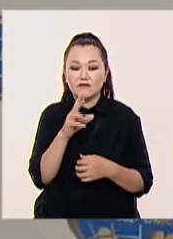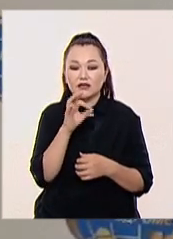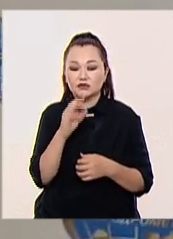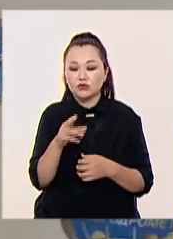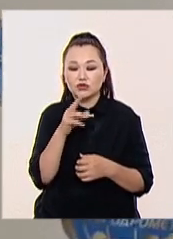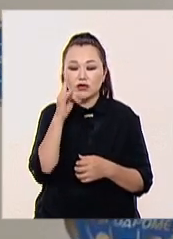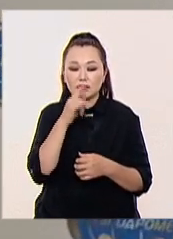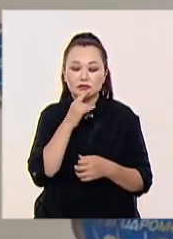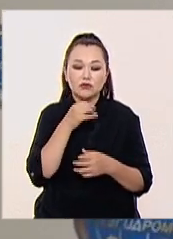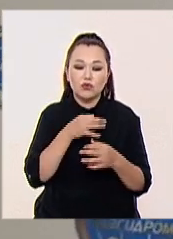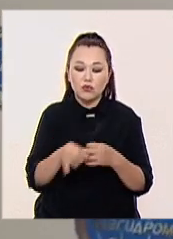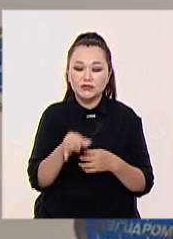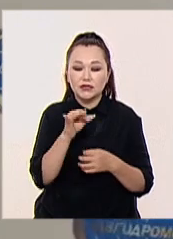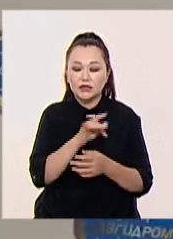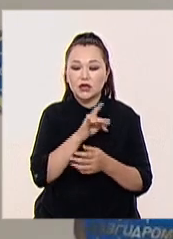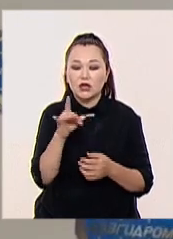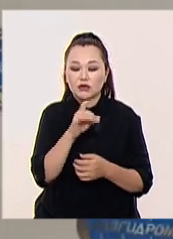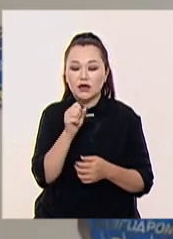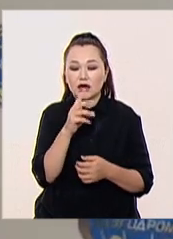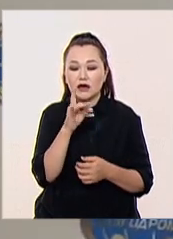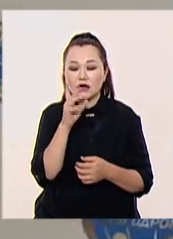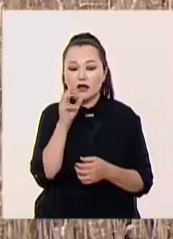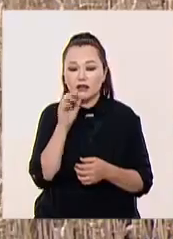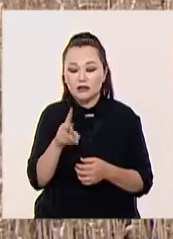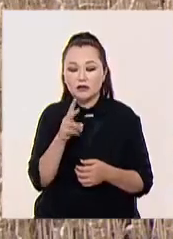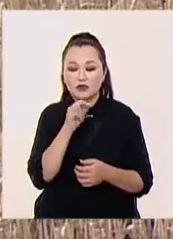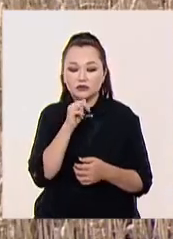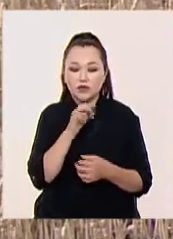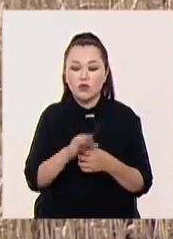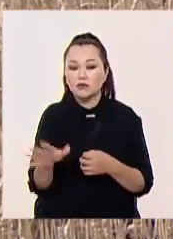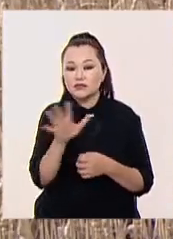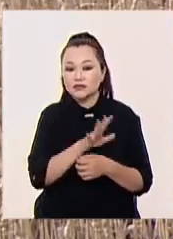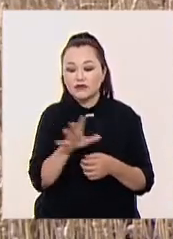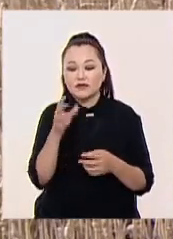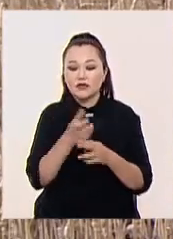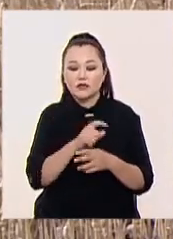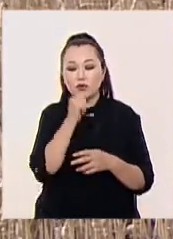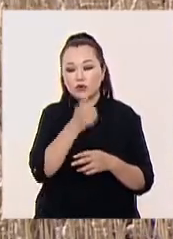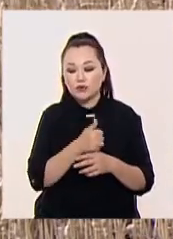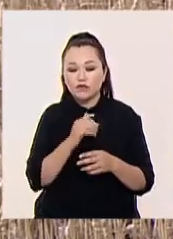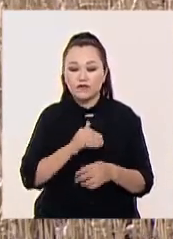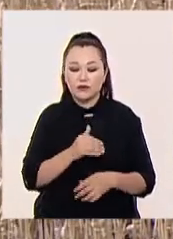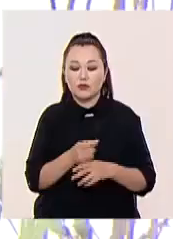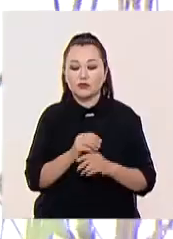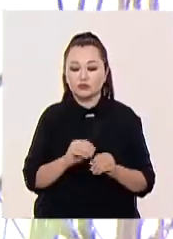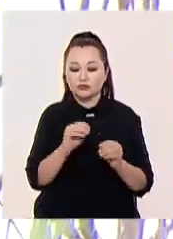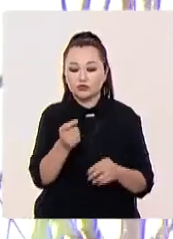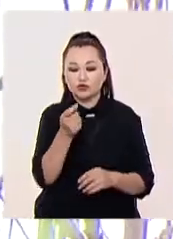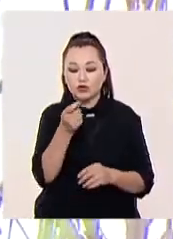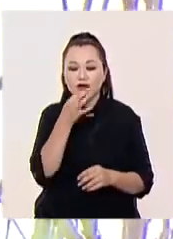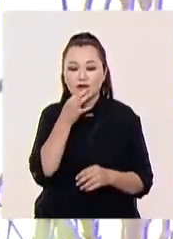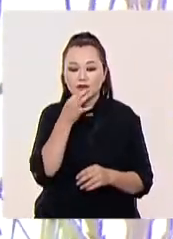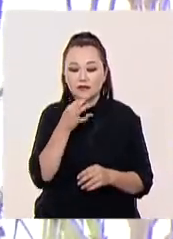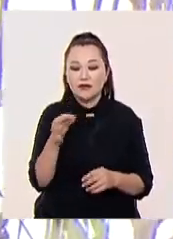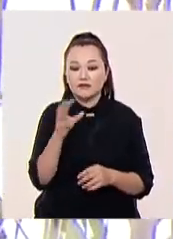Восточно-Казахстанской области и в районе города Аркалык Кустанайской области. В этом году прогадали фермеры, которые посеяли пшеницу рано, в начале